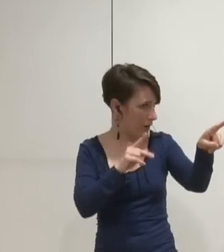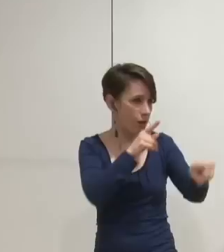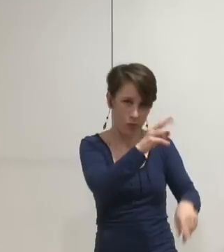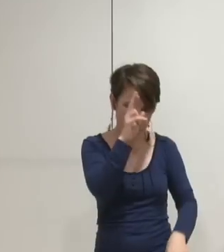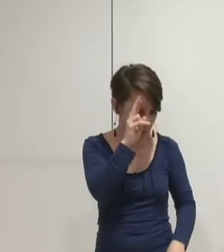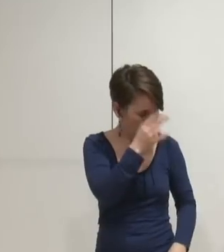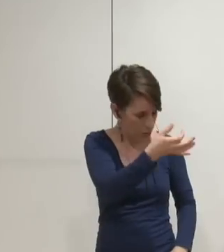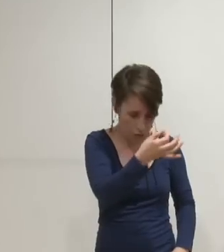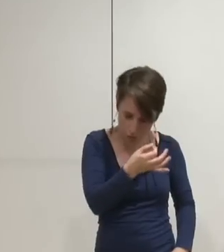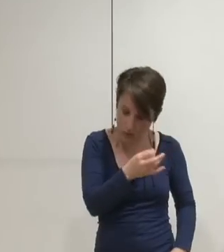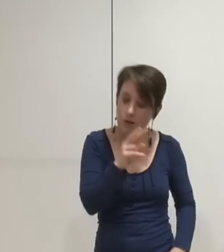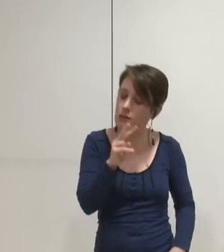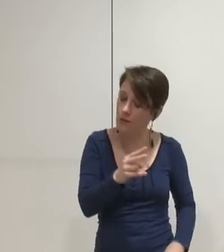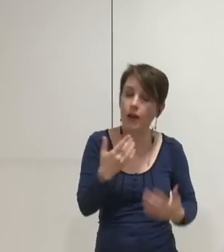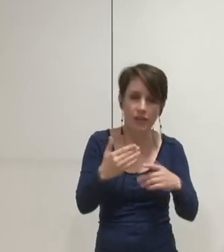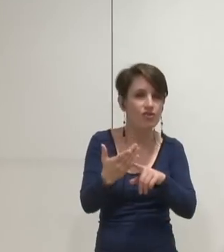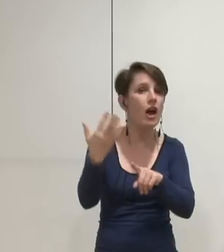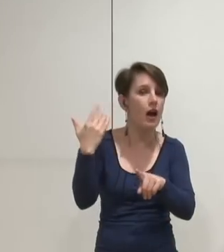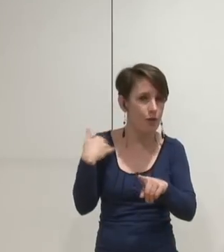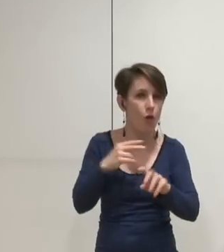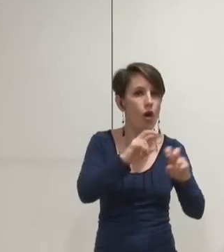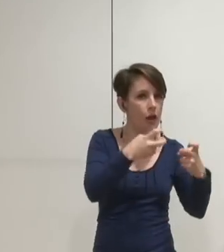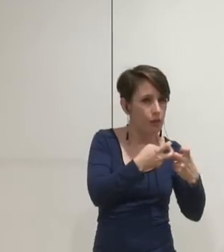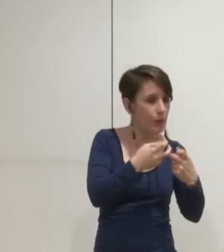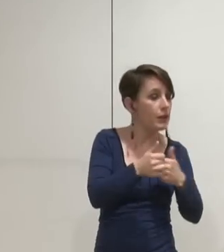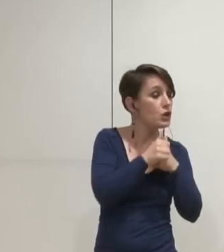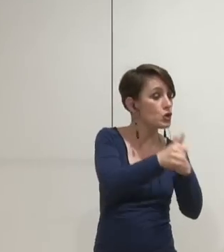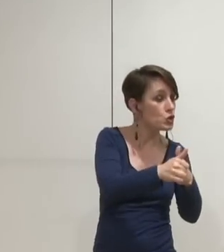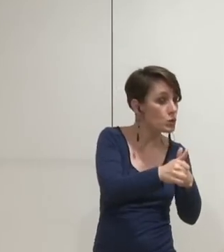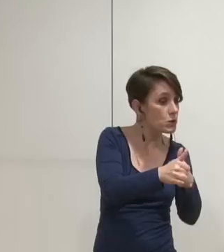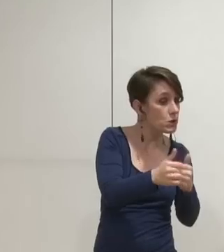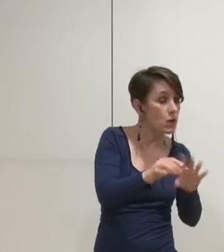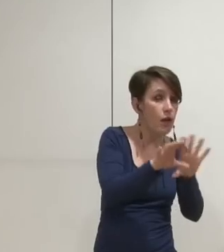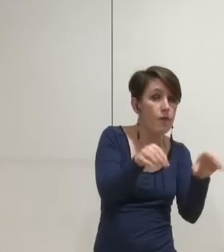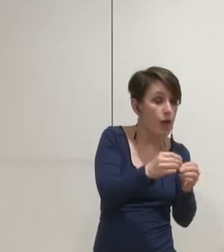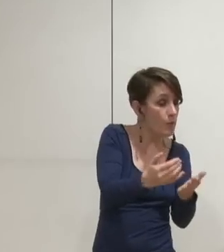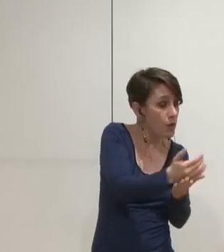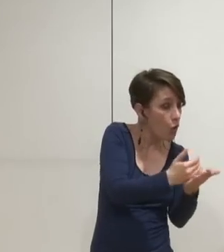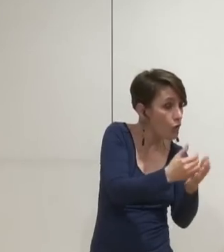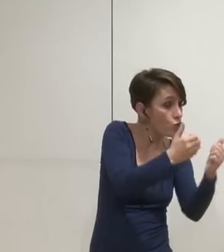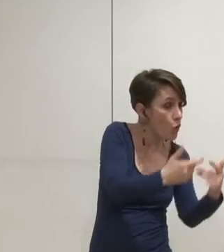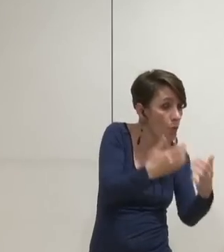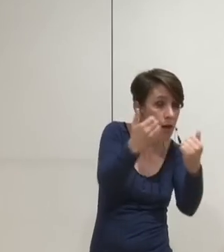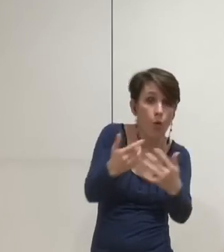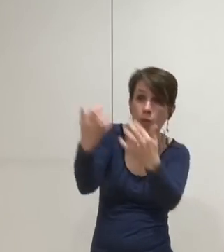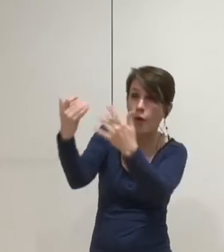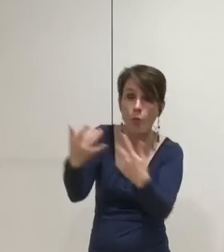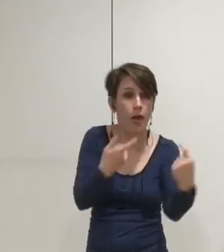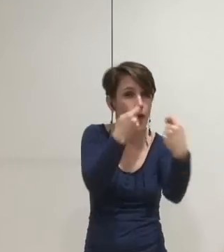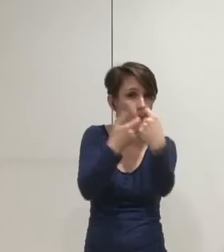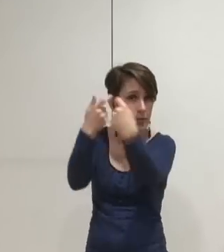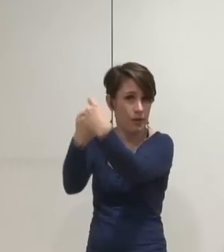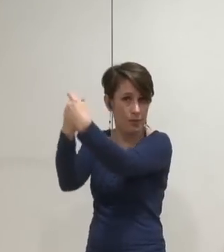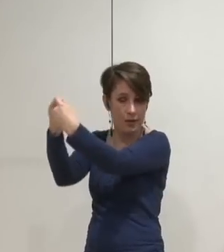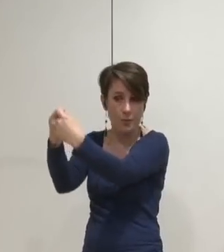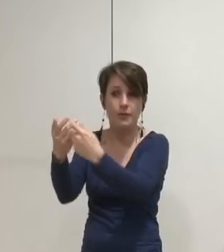une tarification qui prenait en compte la les revenus des familles ce que nous